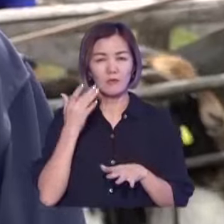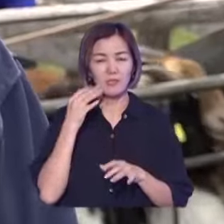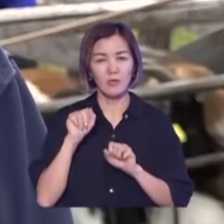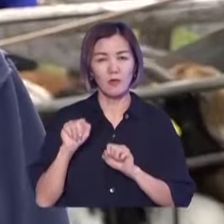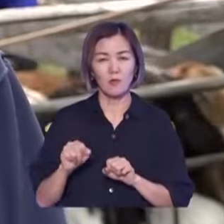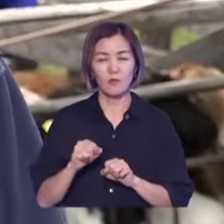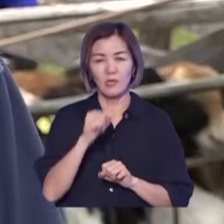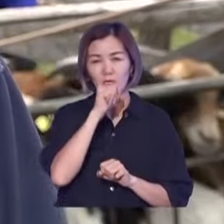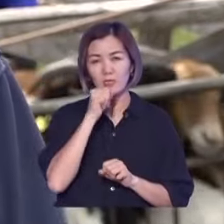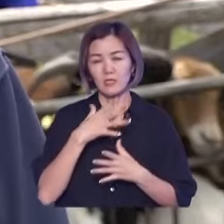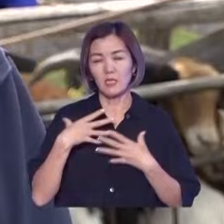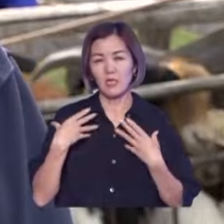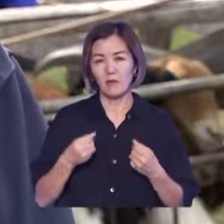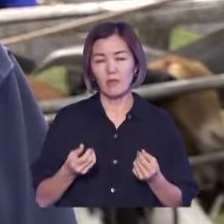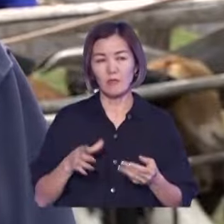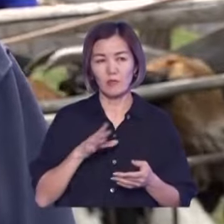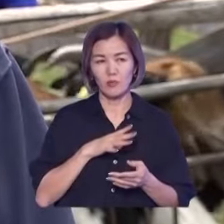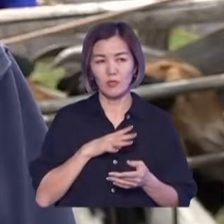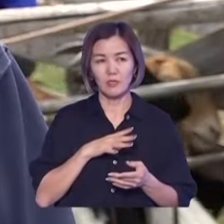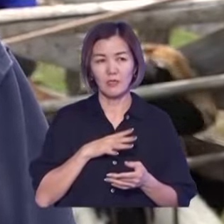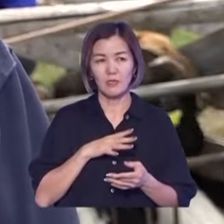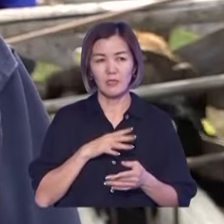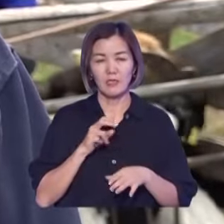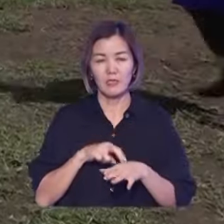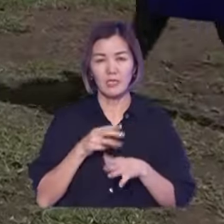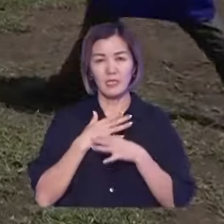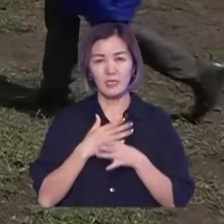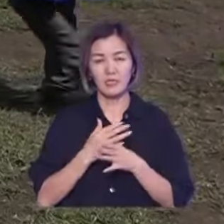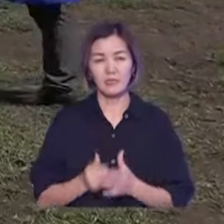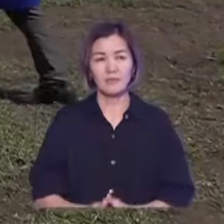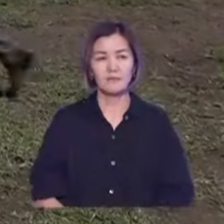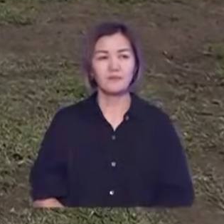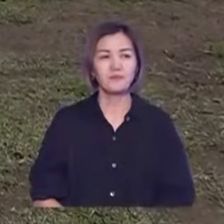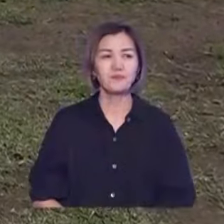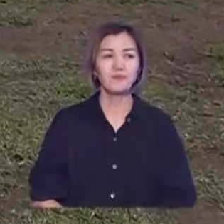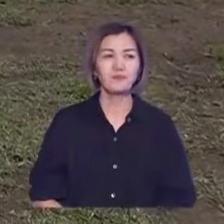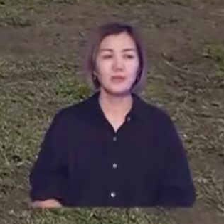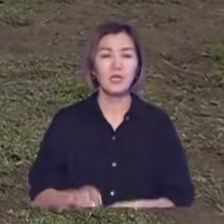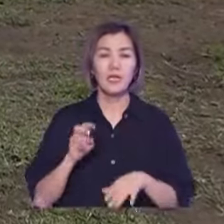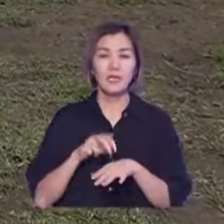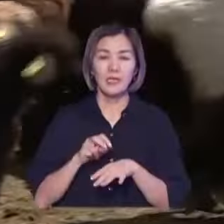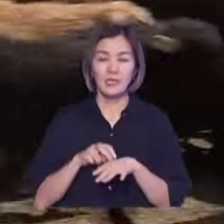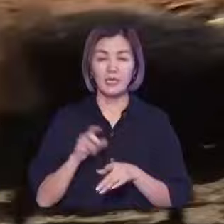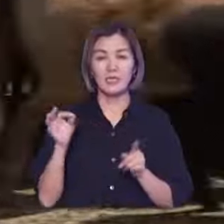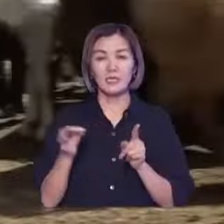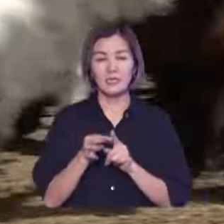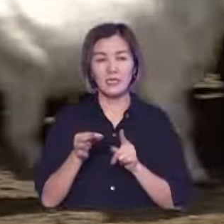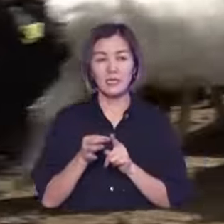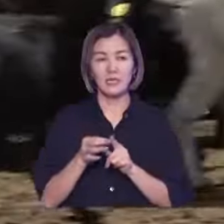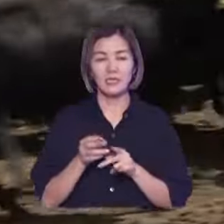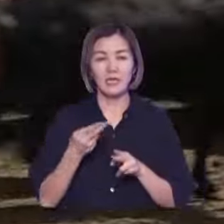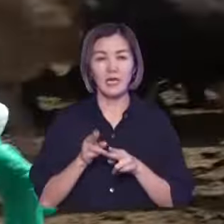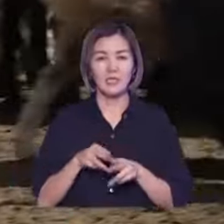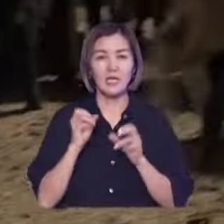да жақсы шығып атыр міне соның мал дәрігерлерінің арқаларында. Ветеринар дәрігерлердің басты мақсаты аса қауіпті